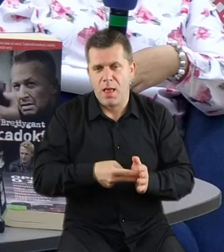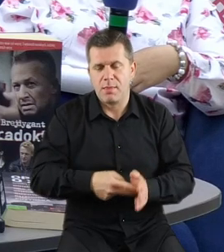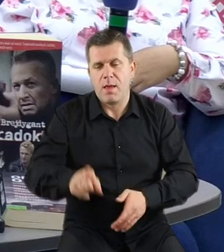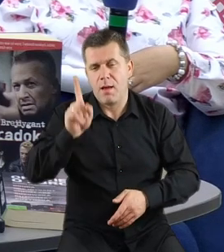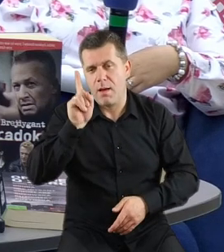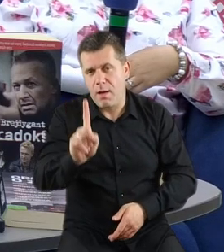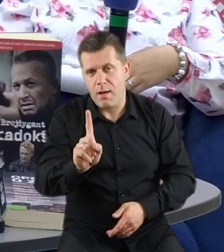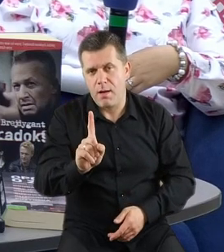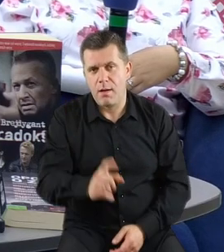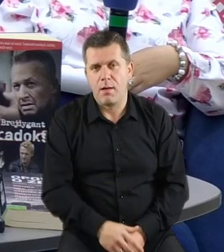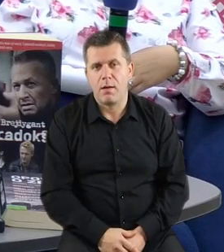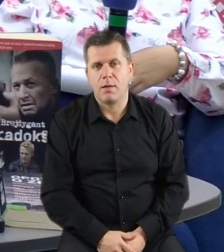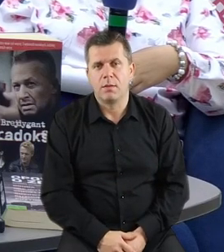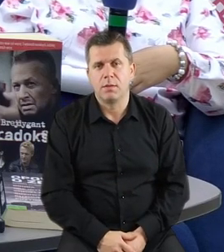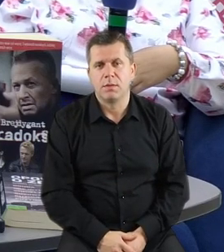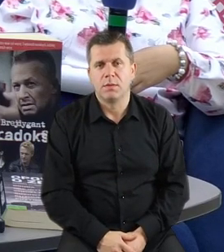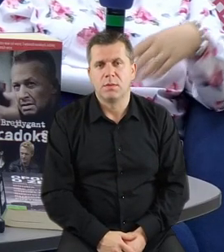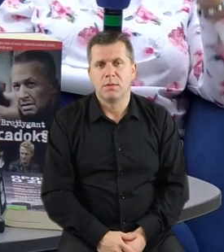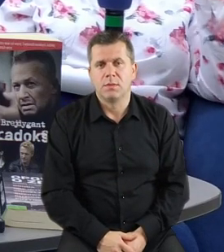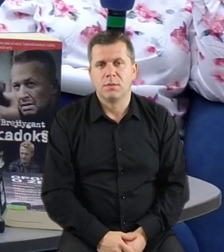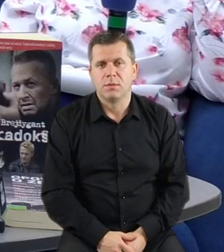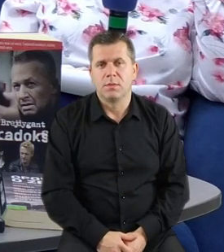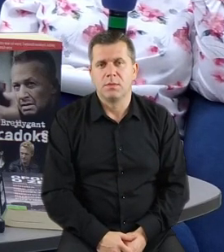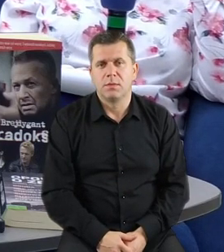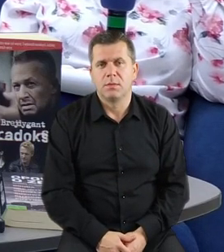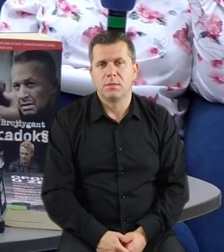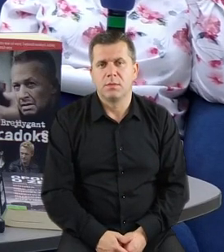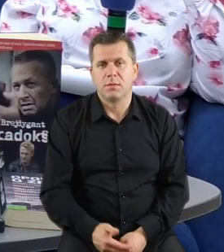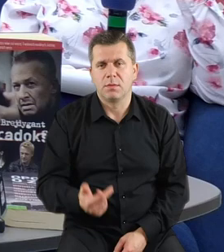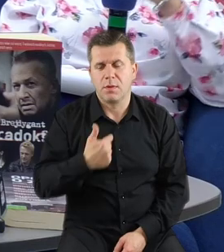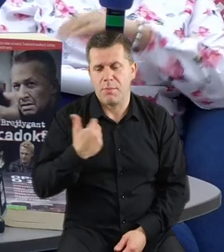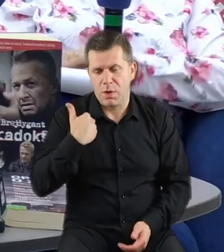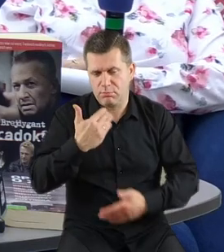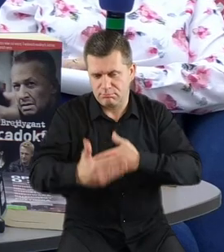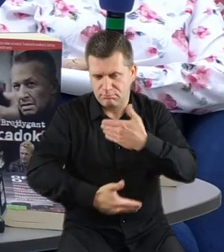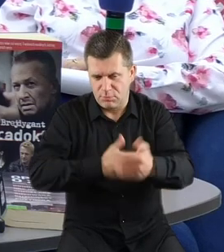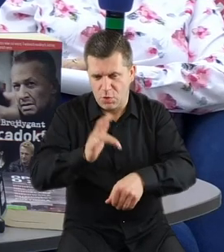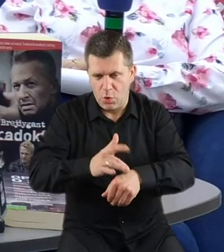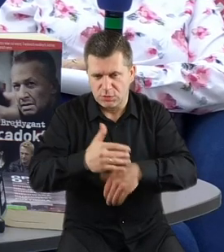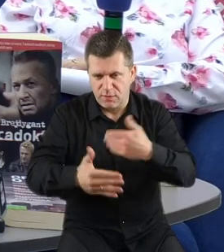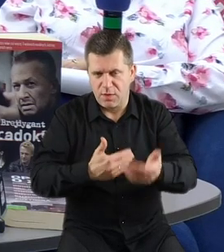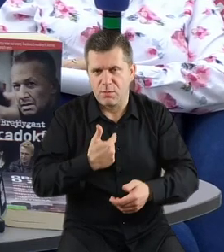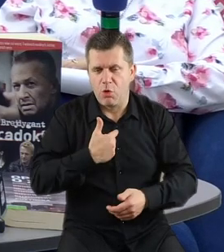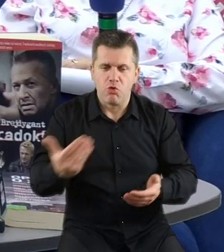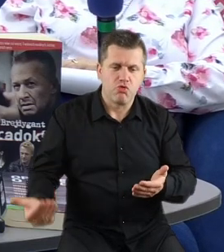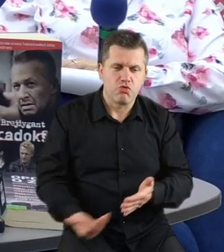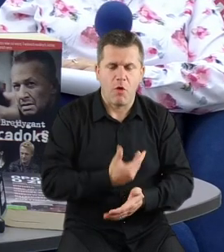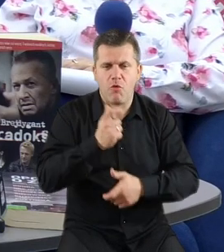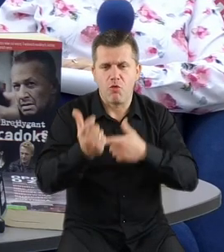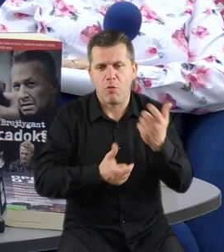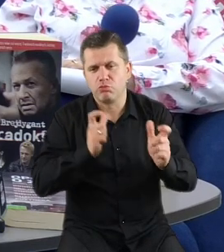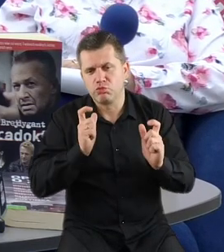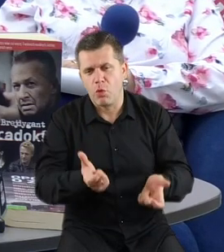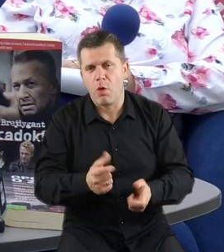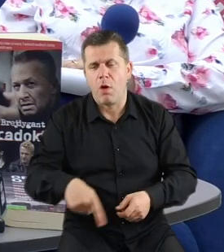ale no i ponieważ ja szedłem konsekwentnie, no nie stworzyłbym nowego kosmosu,